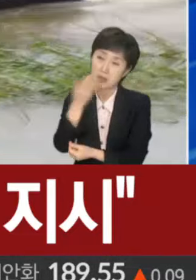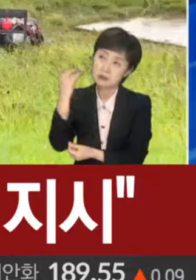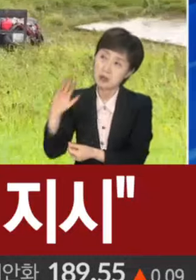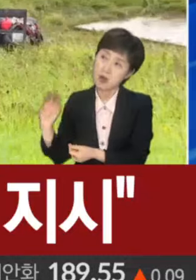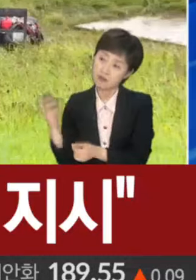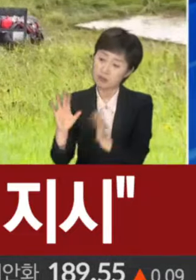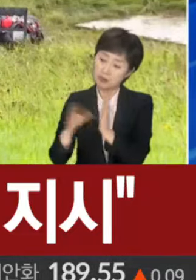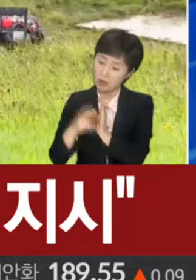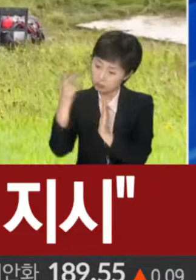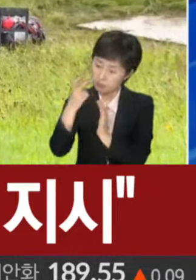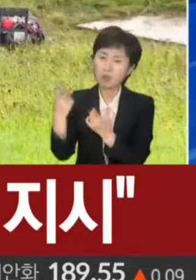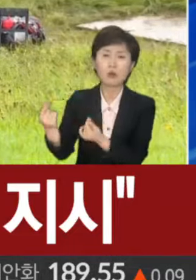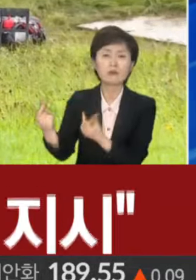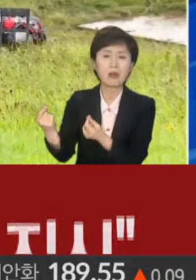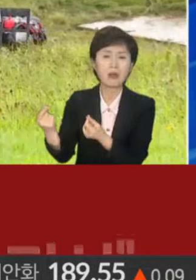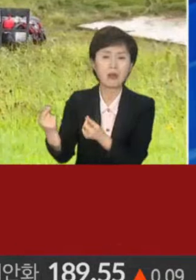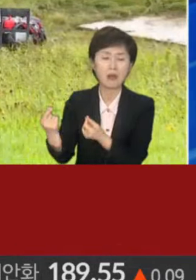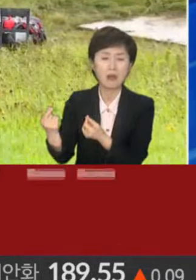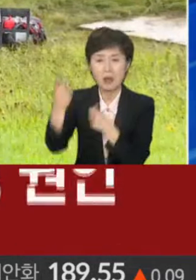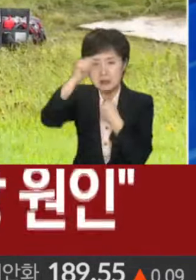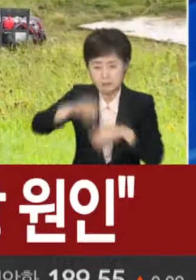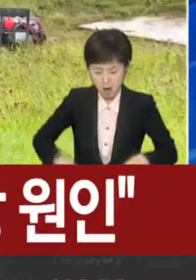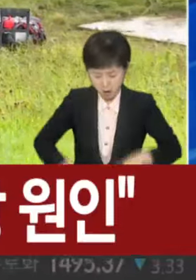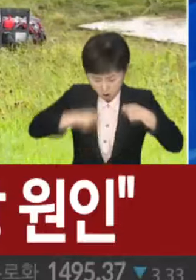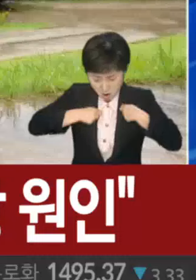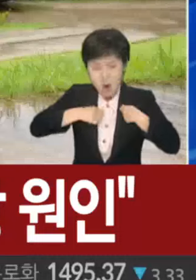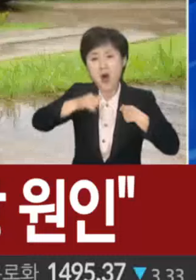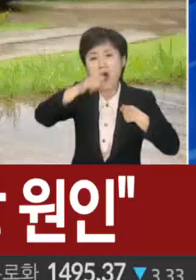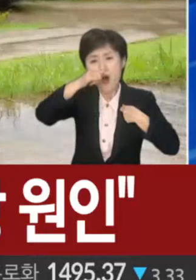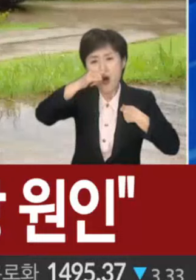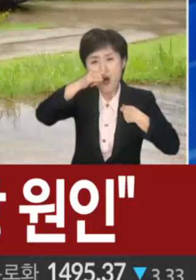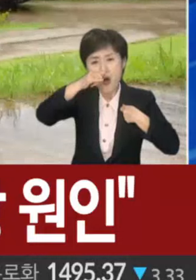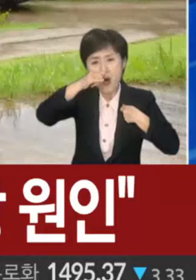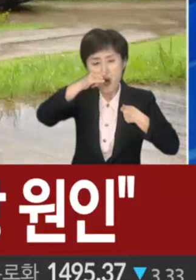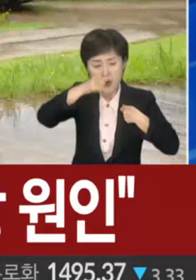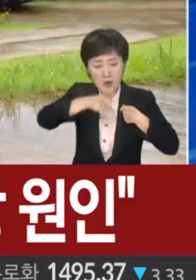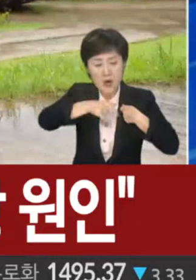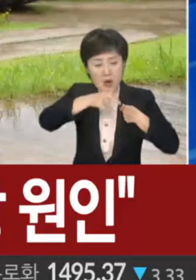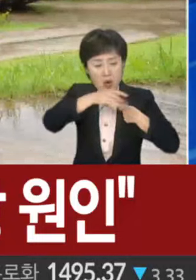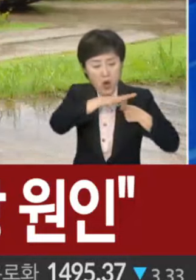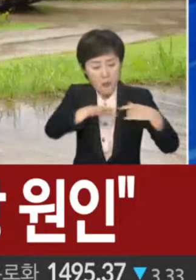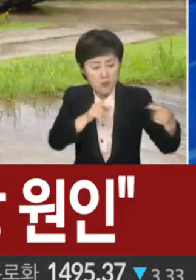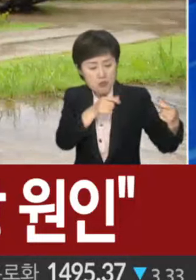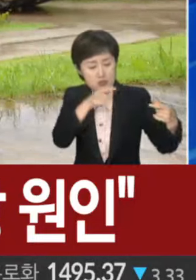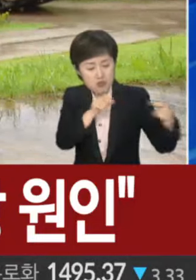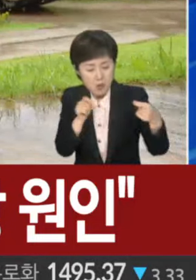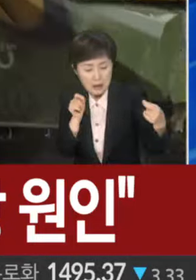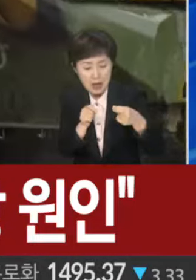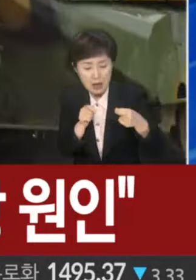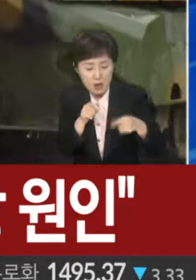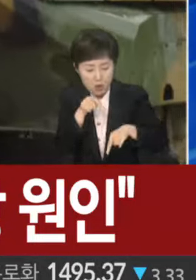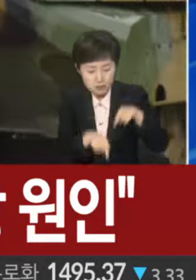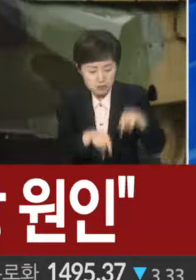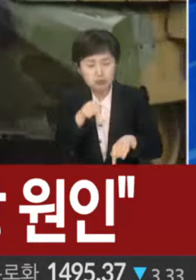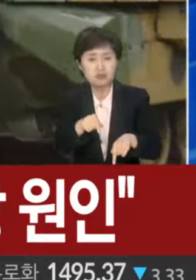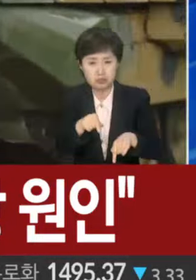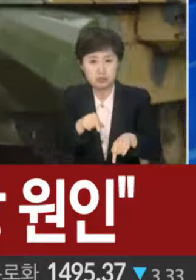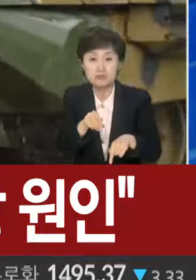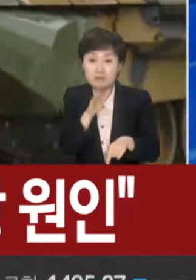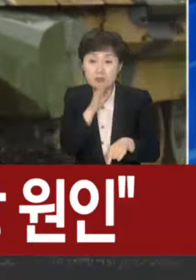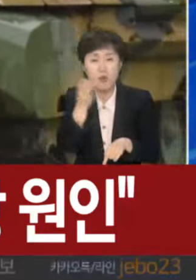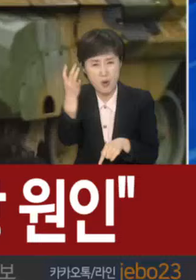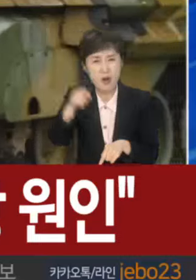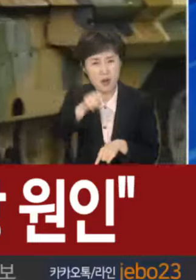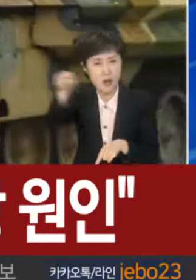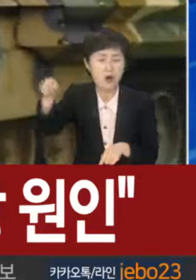어떤 수색 때도 가슴 장화를 입었거든요. 그러니까 이걸 입고 뻘이 있는 물에 들어가서 수색을 할 거라는 것까지는 사단장이 예측하기가 어려웠다. 이렇게 판단을